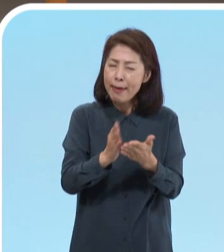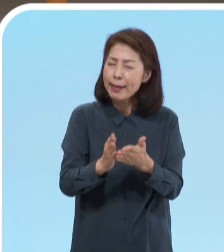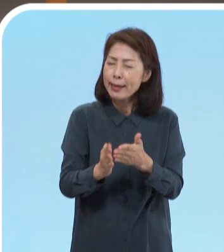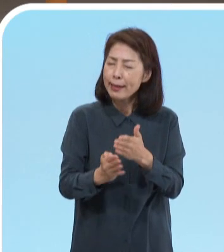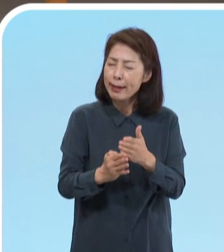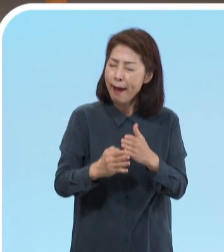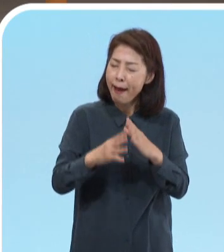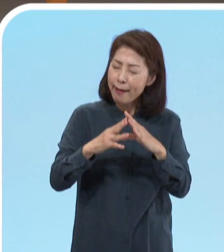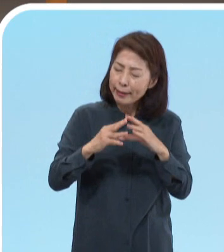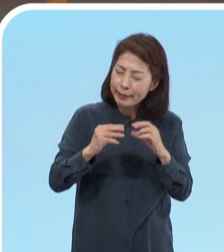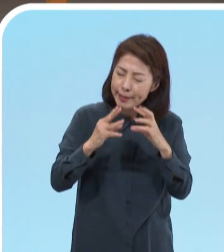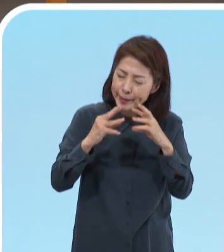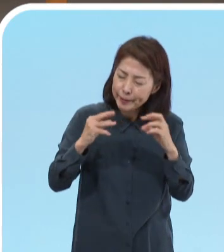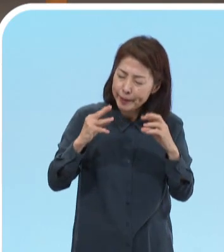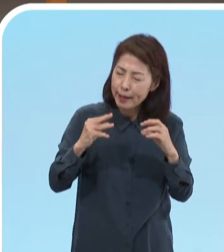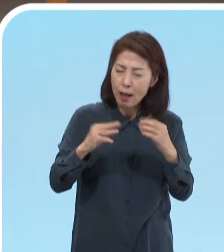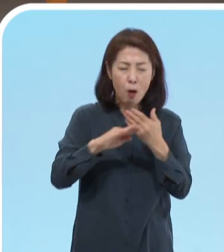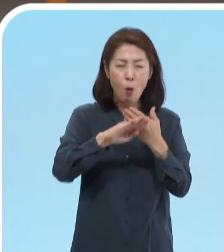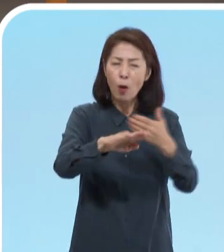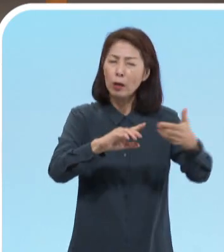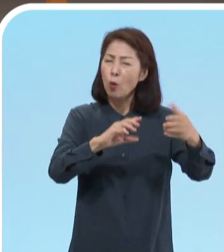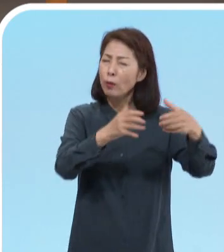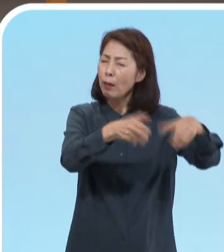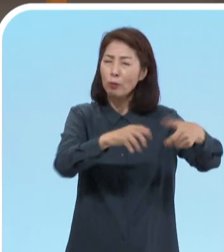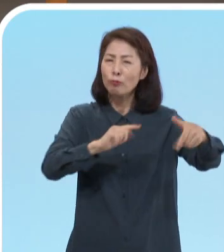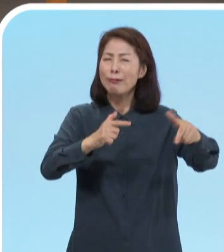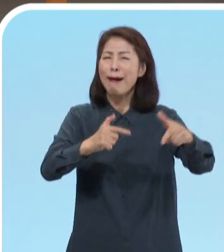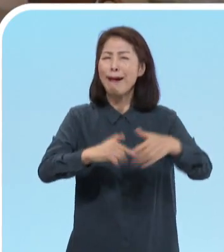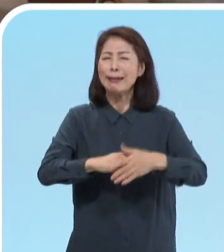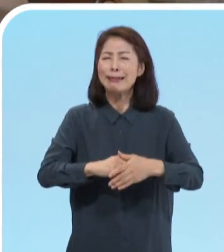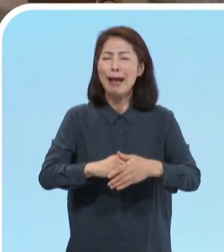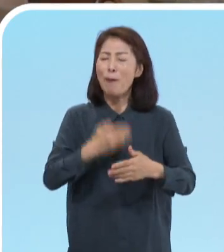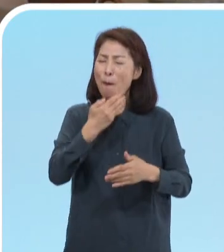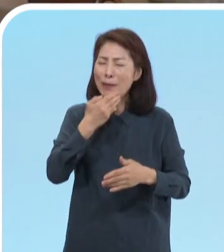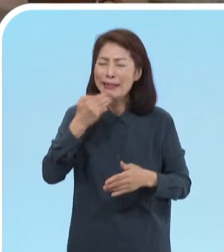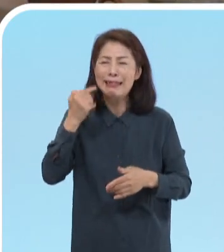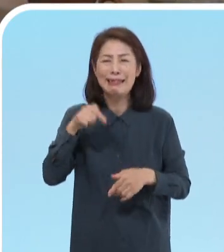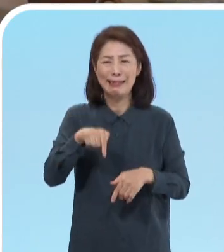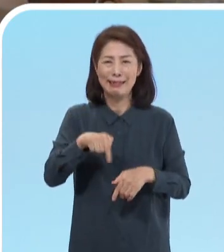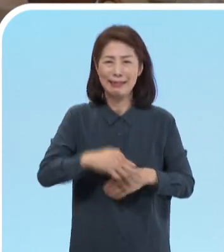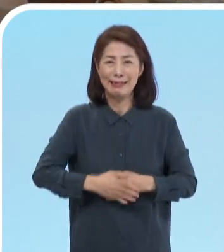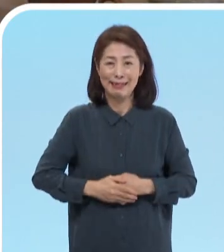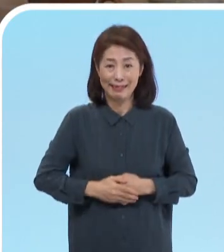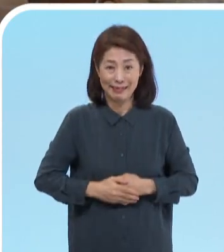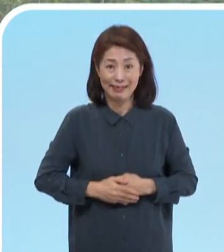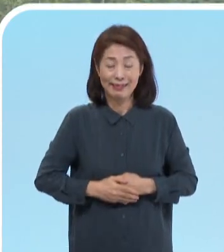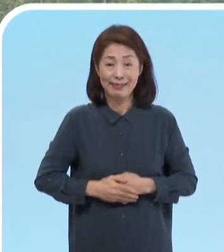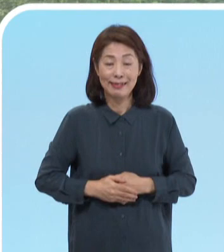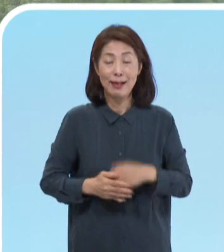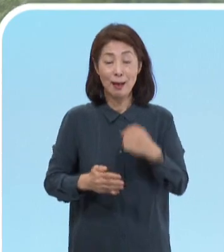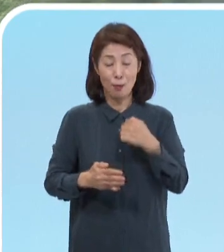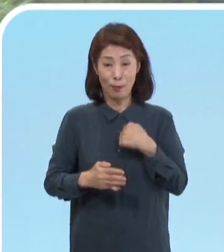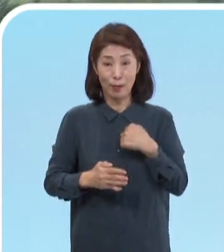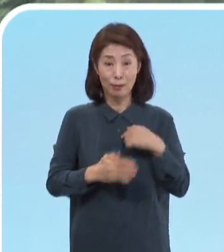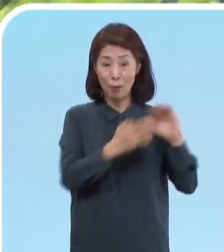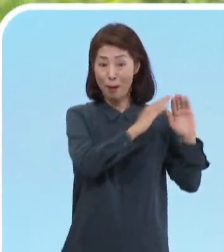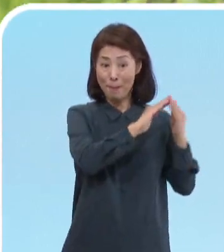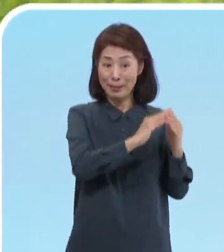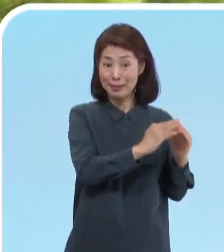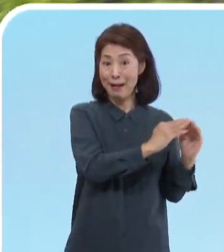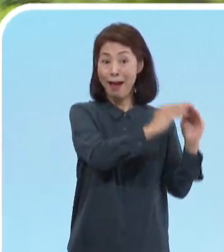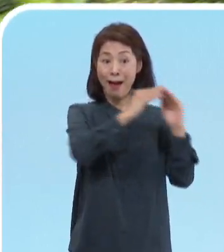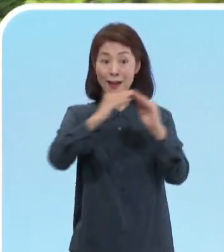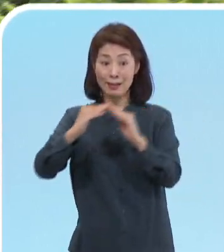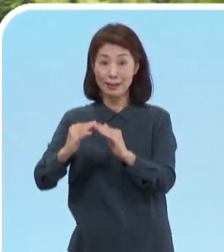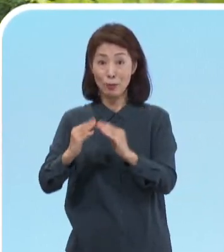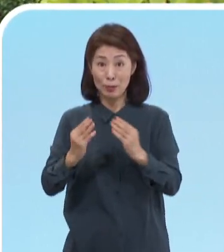あの普通の卵に比較して全然違いますね。あ、もちろん美味しいですね。東海の方からです